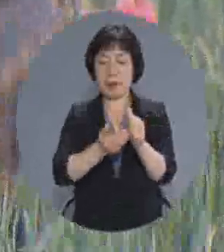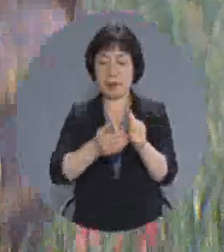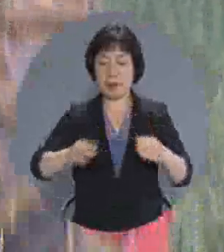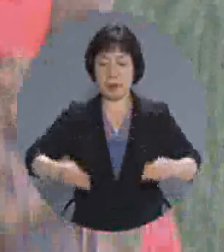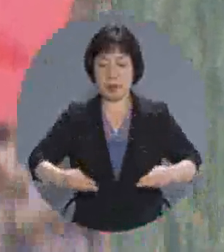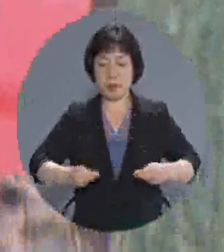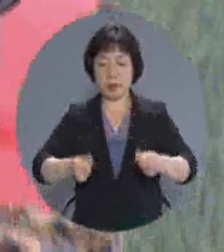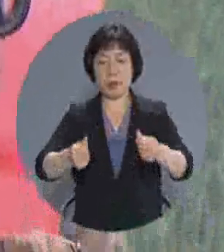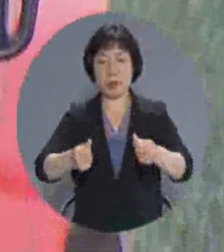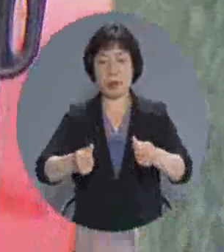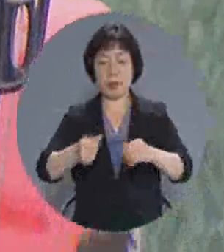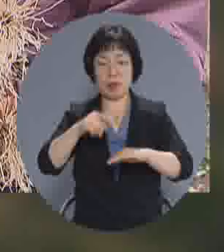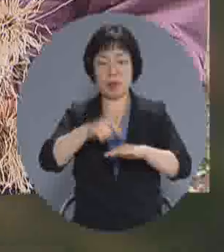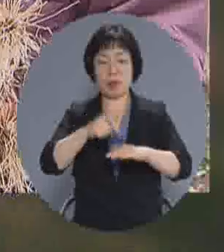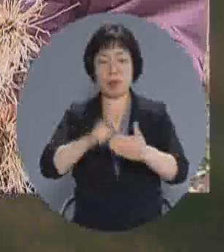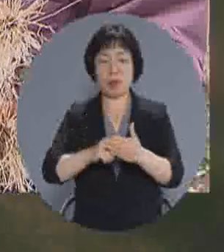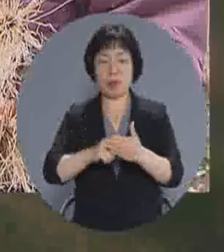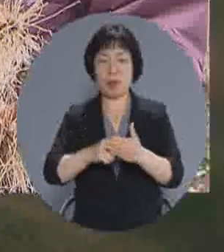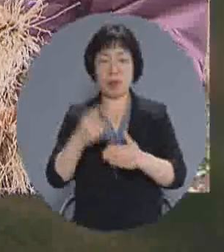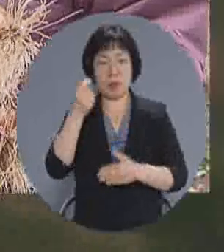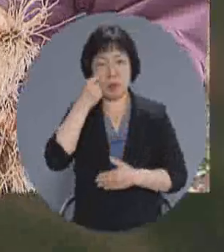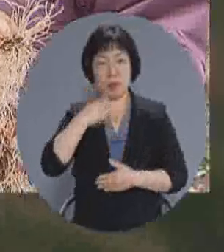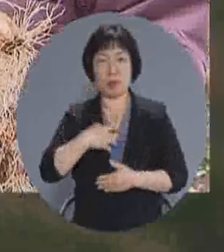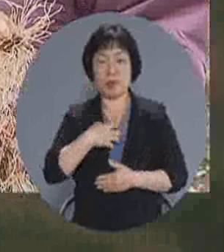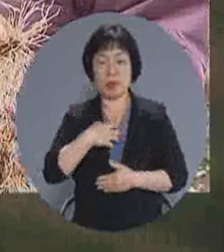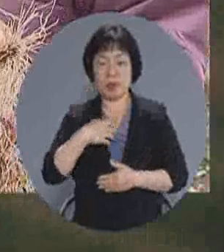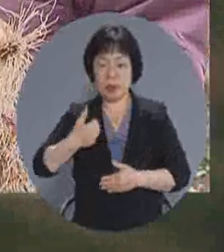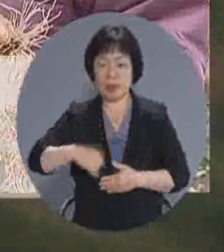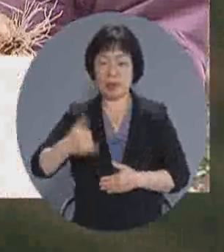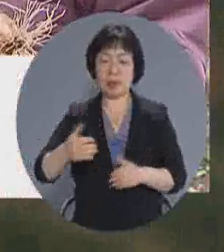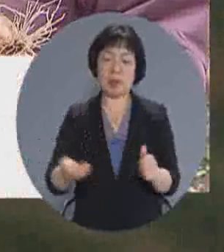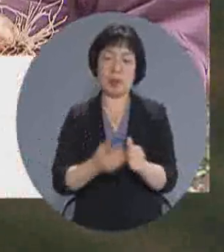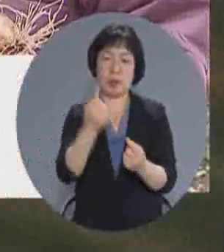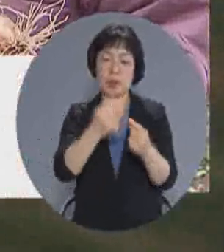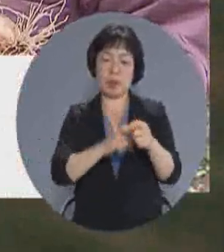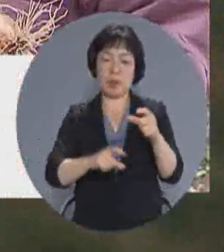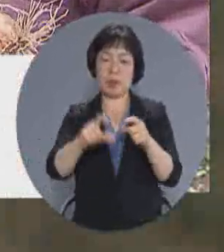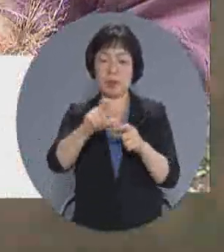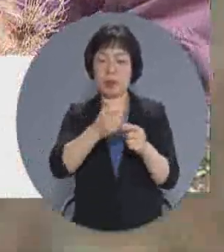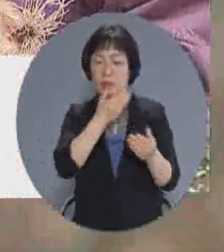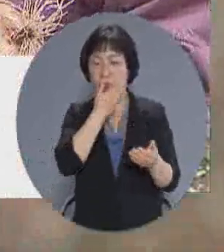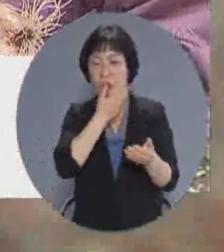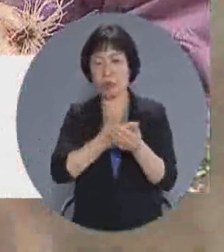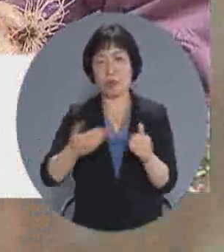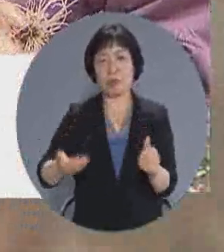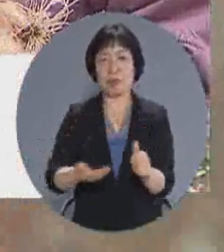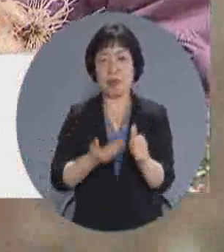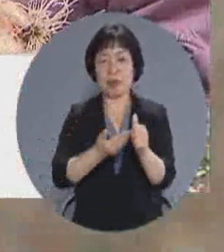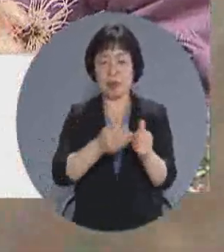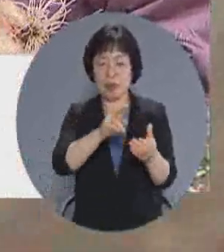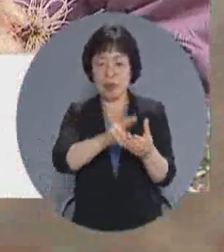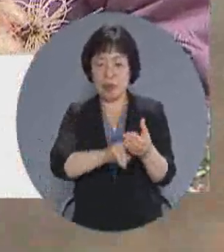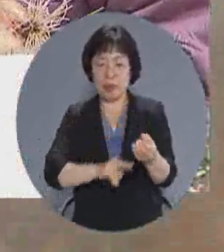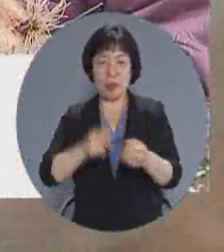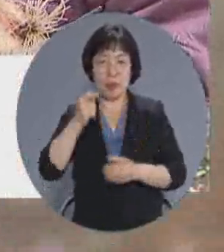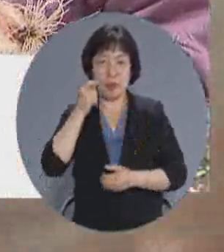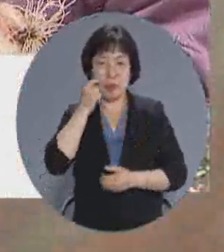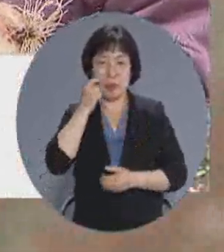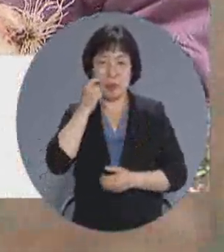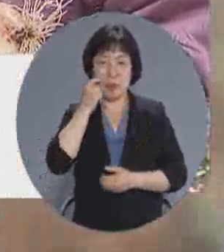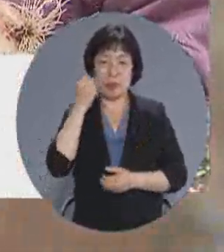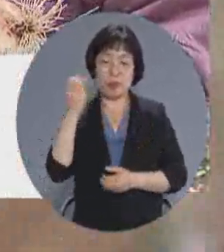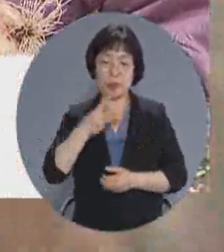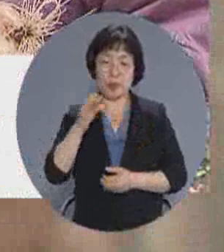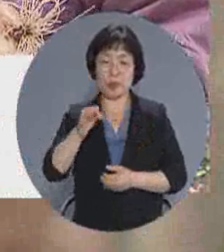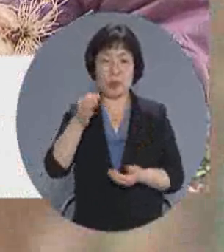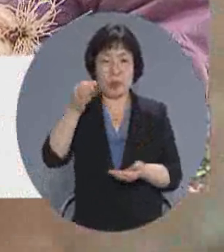마음은 착잡합니다. 자식들 기르는 것보다 더 소중하게 이렇게 길렀습니다만은 출하를 해도 도저히 출하비가